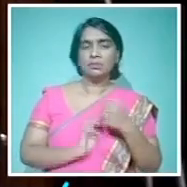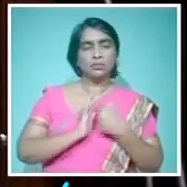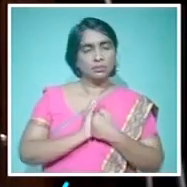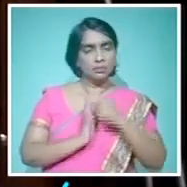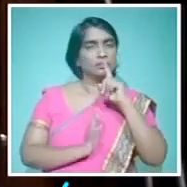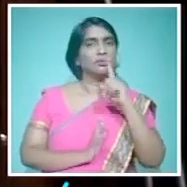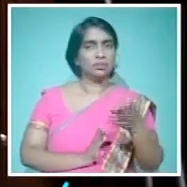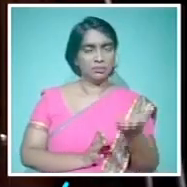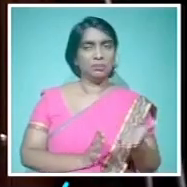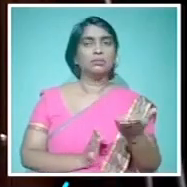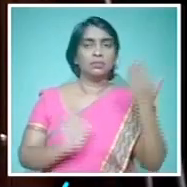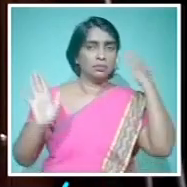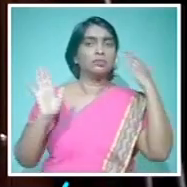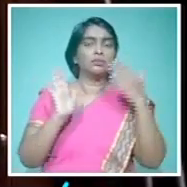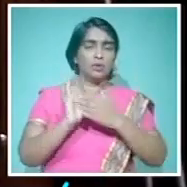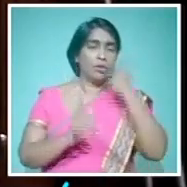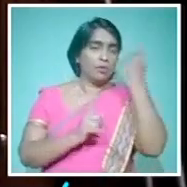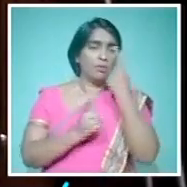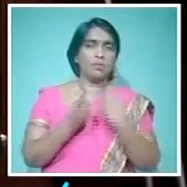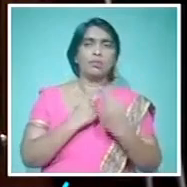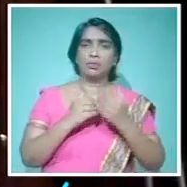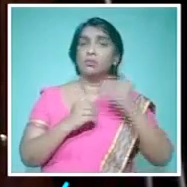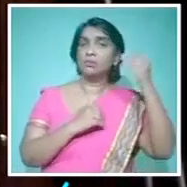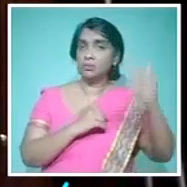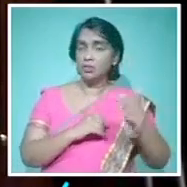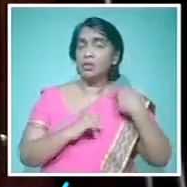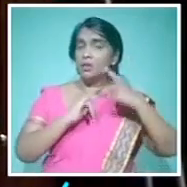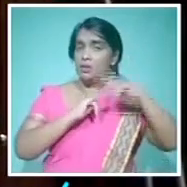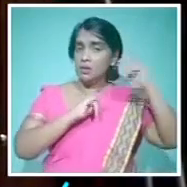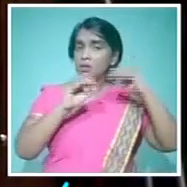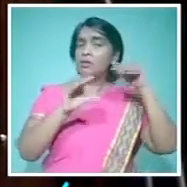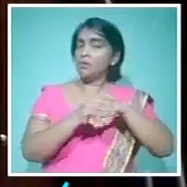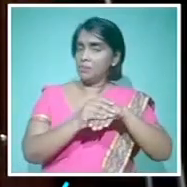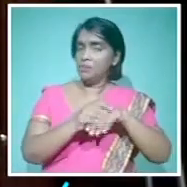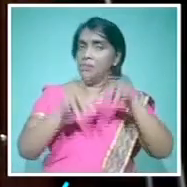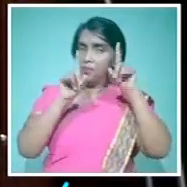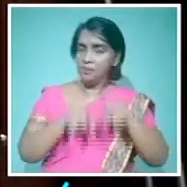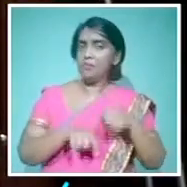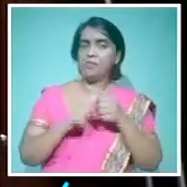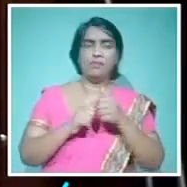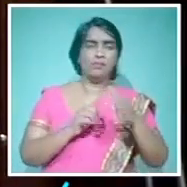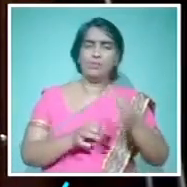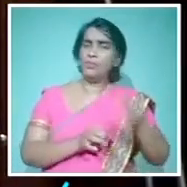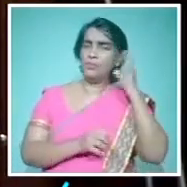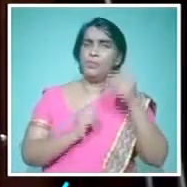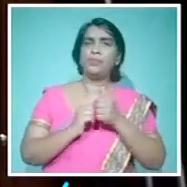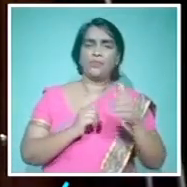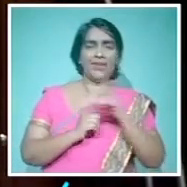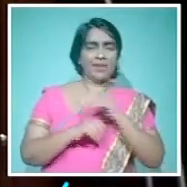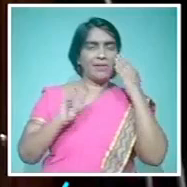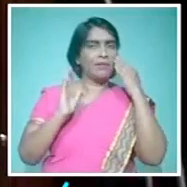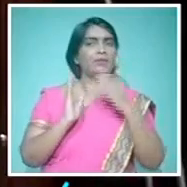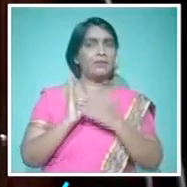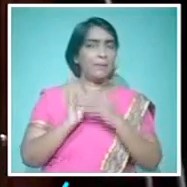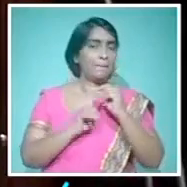ගෞරවයෙන් ආරාධනා කරනවා මේක සම්බන්ධව සොයලා බලලා ඉදිරියේදී විශ්වවිද්‍යාල තලයේ තුල මේ වාගේ තත්වයක් ඇති නොවෙන්න වැඩ කළ යුතුමයි.